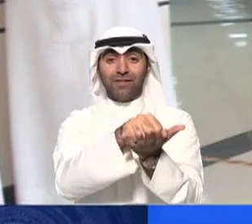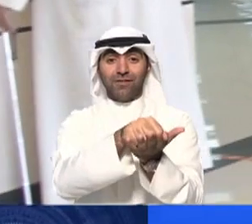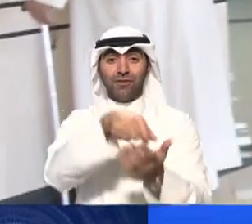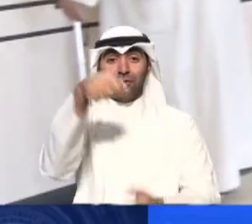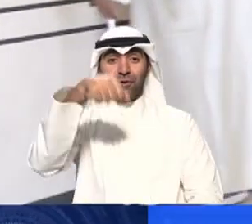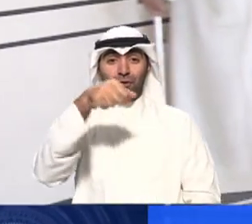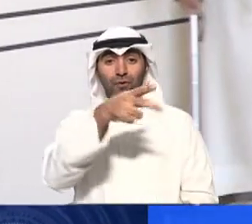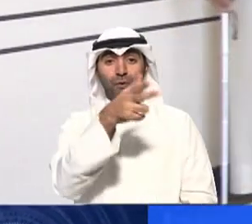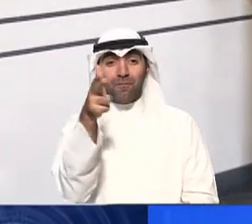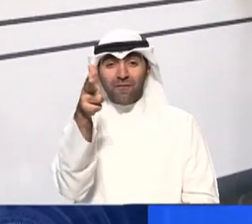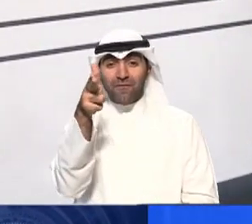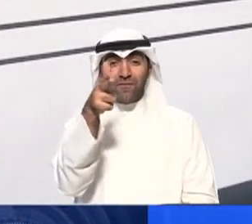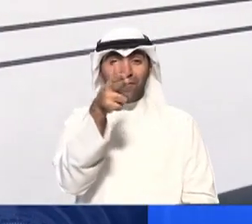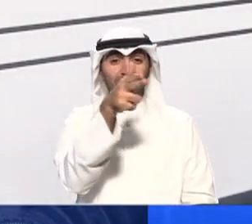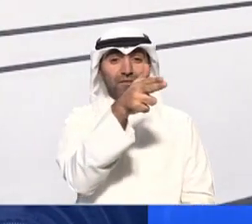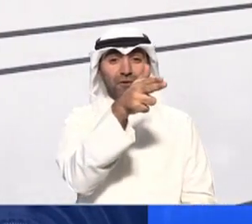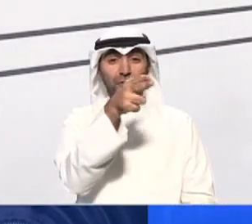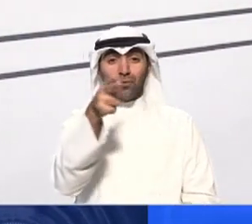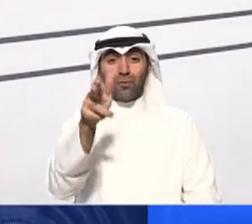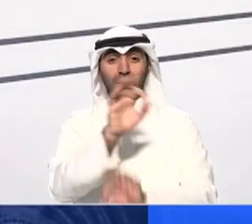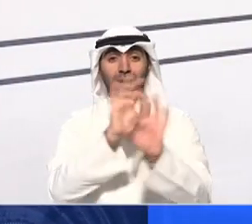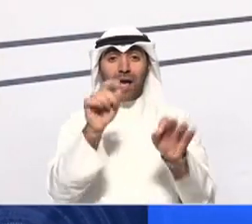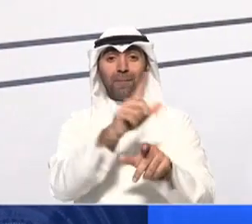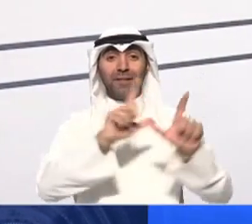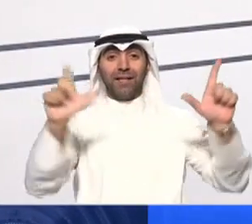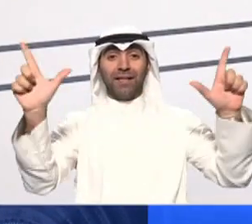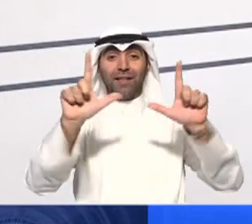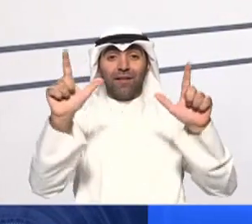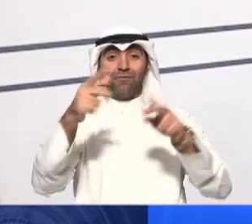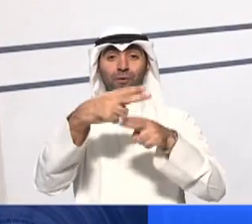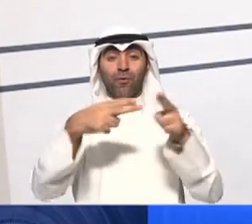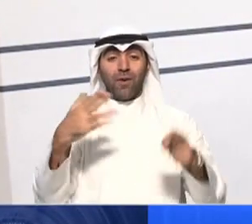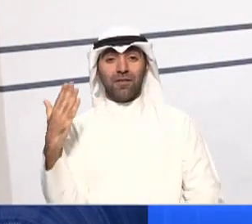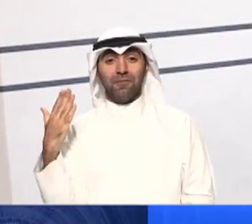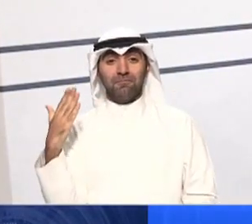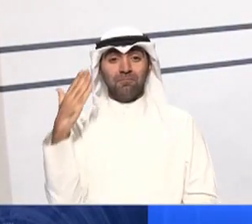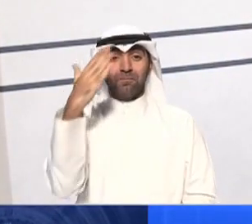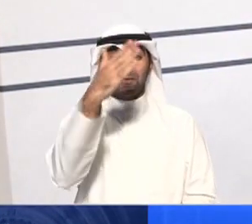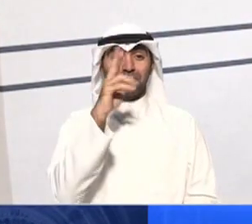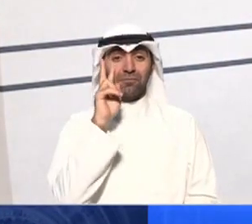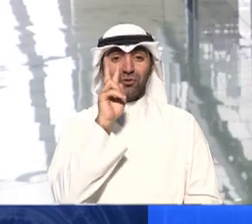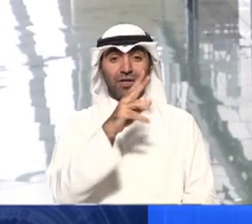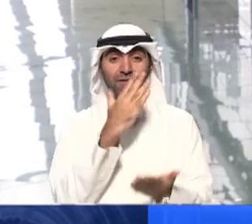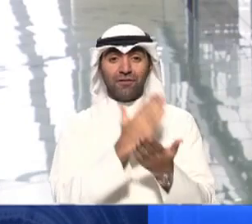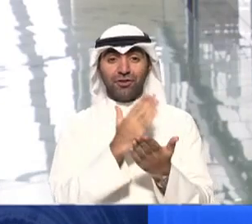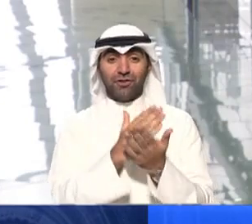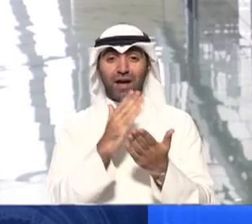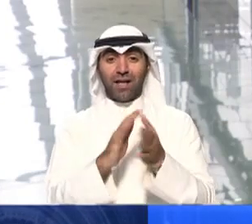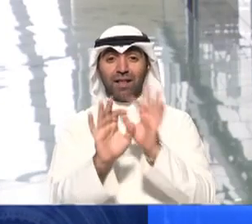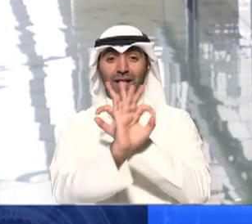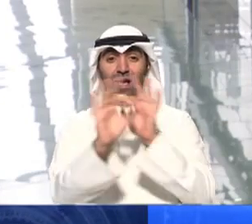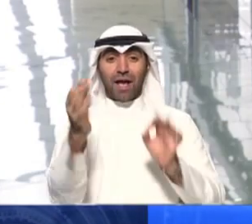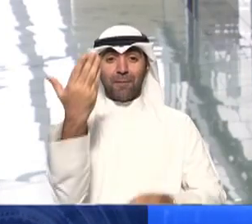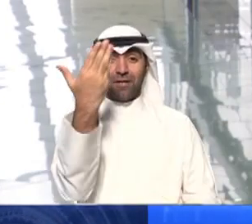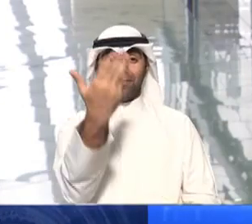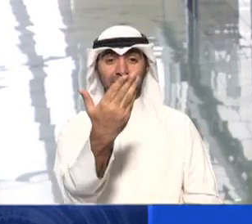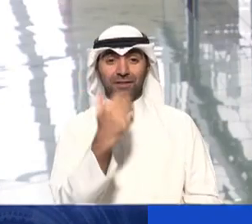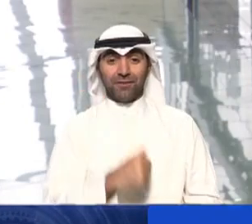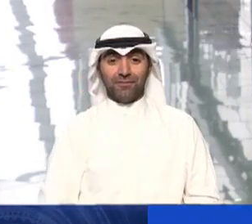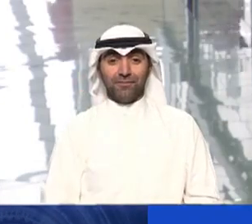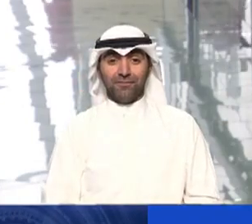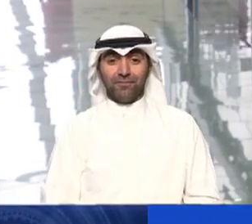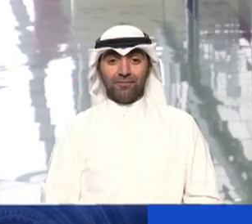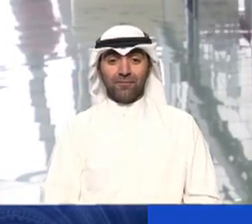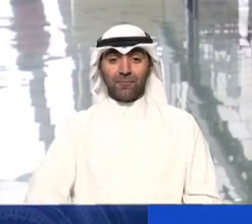في إحدى المراكز الصحية المبنية على ضوابط واشتراطات معينة. تم تطبيق نظام أخذ المواعيد حق